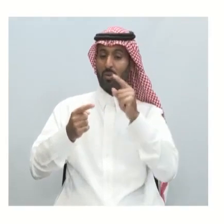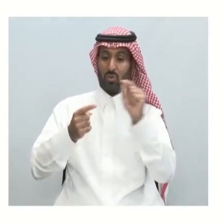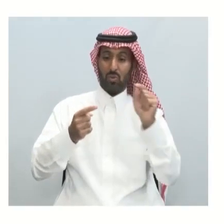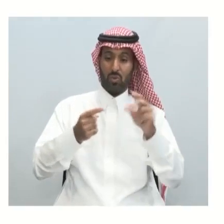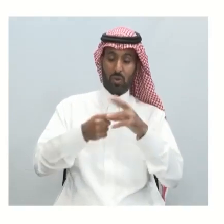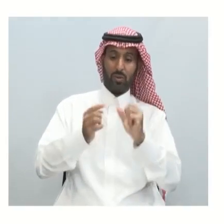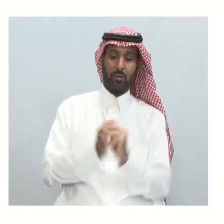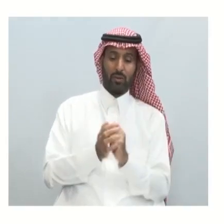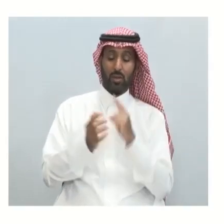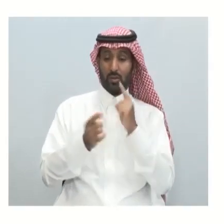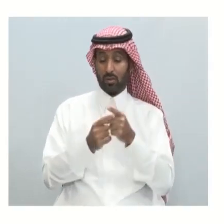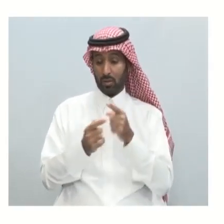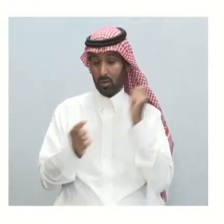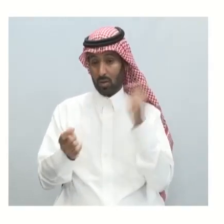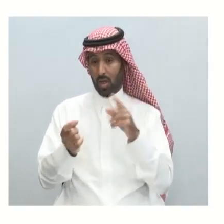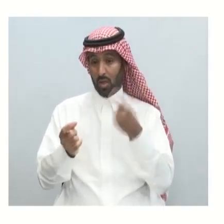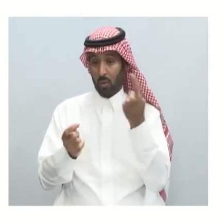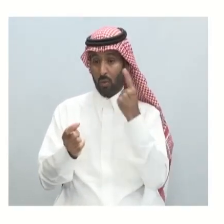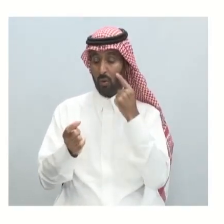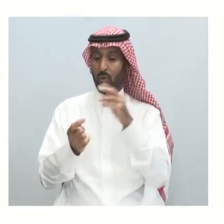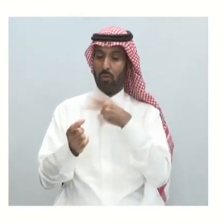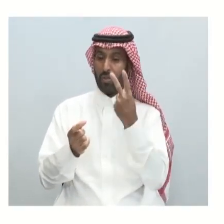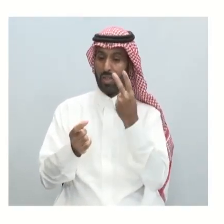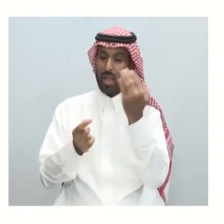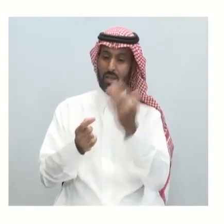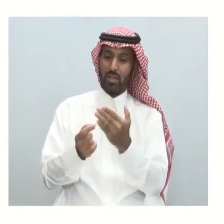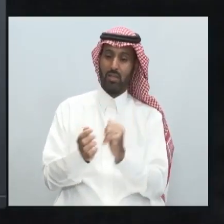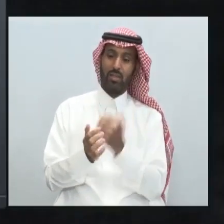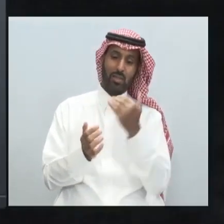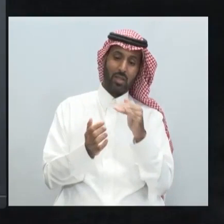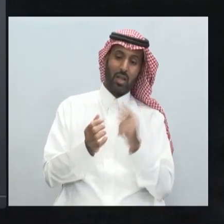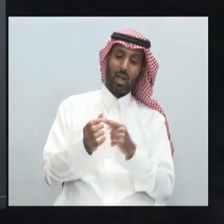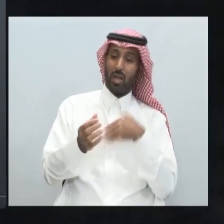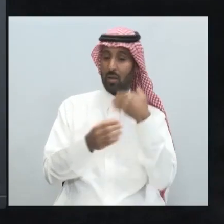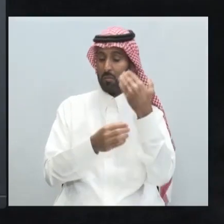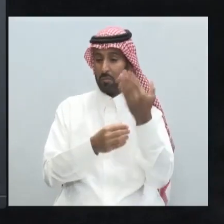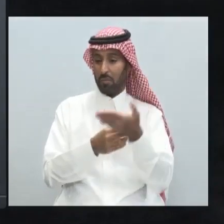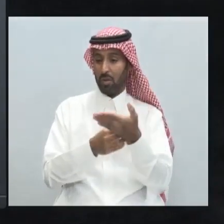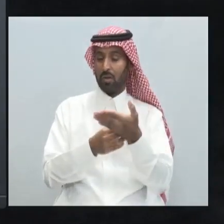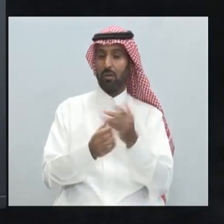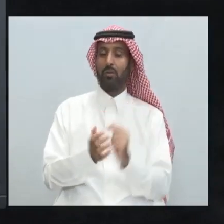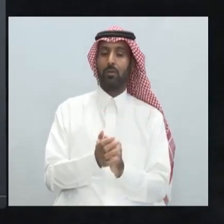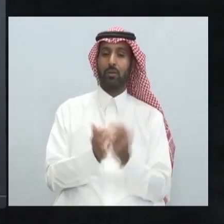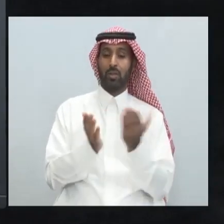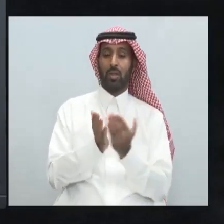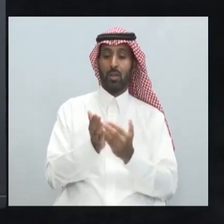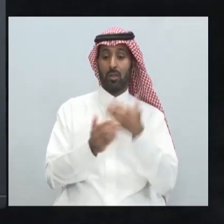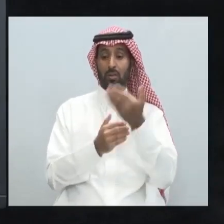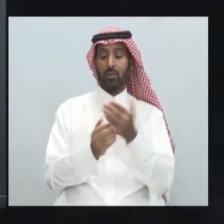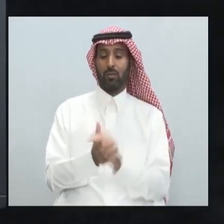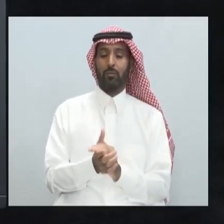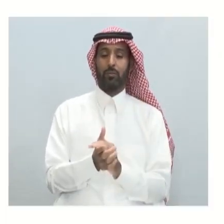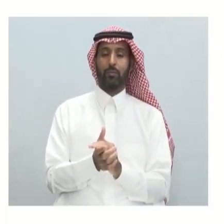وغير القطبيه اليوم سنحقق الهدف الاول وجزء الهدف الثاني والجزء الاخر من الهدف الثاني سنحققه ان شاء الله في